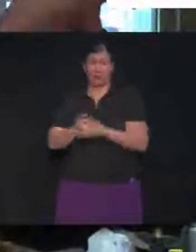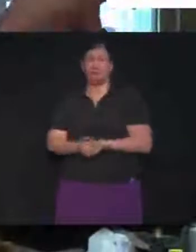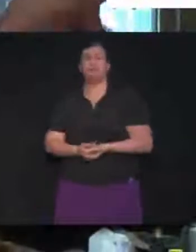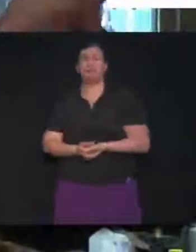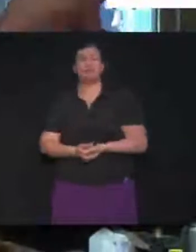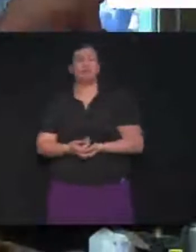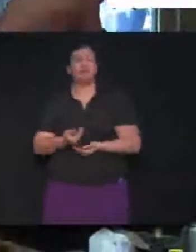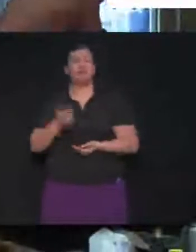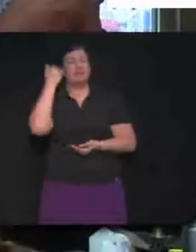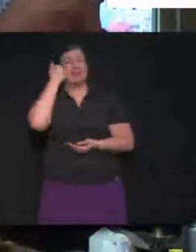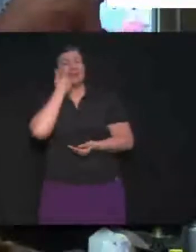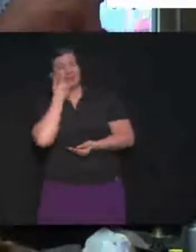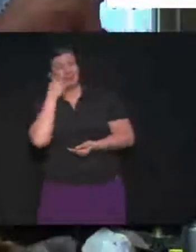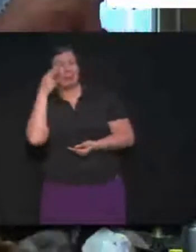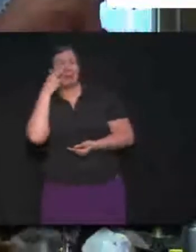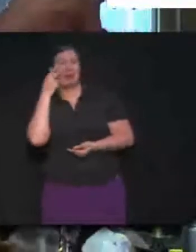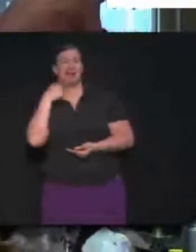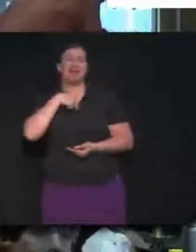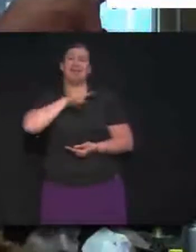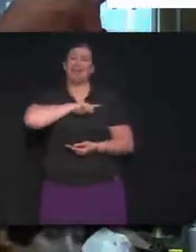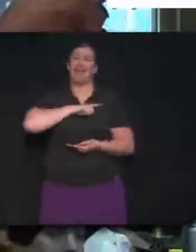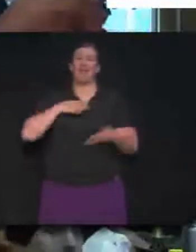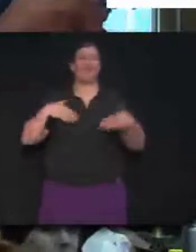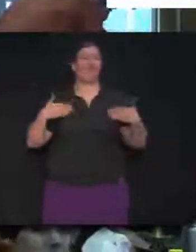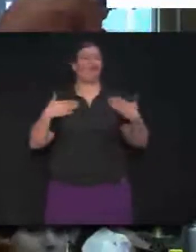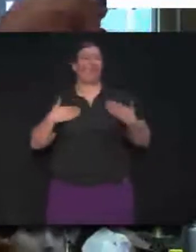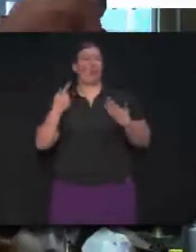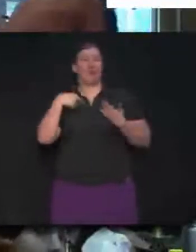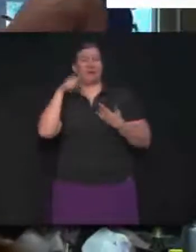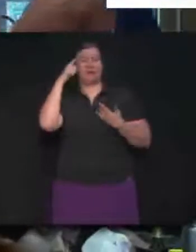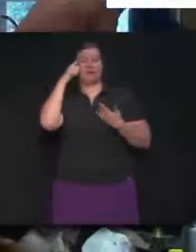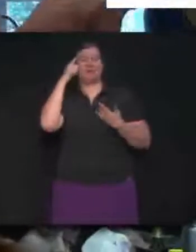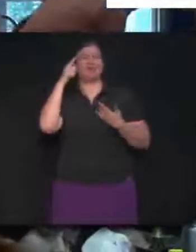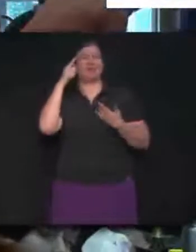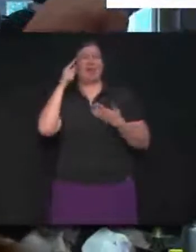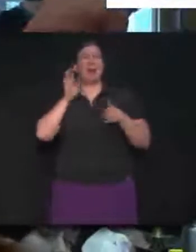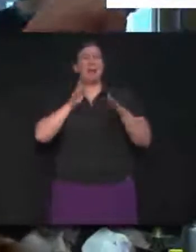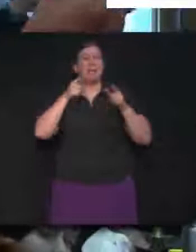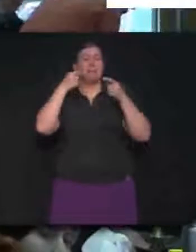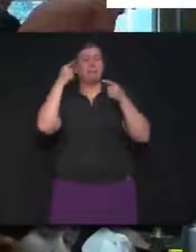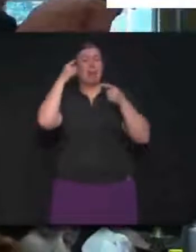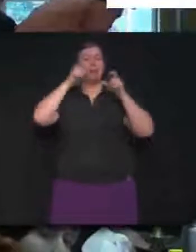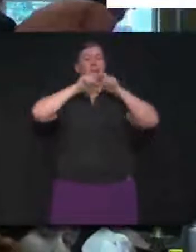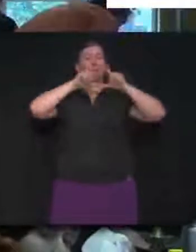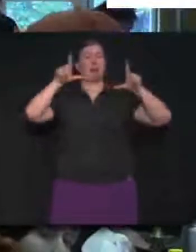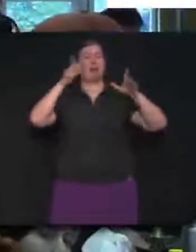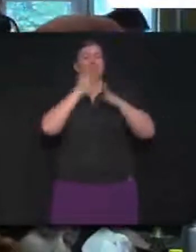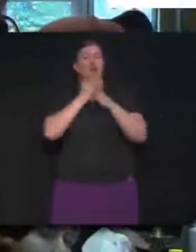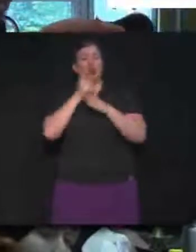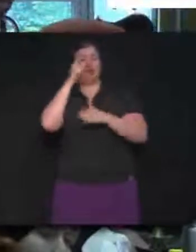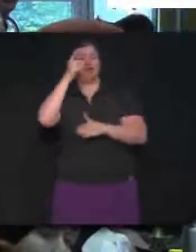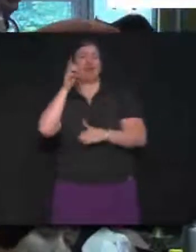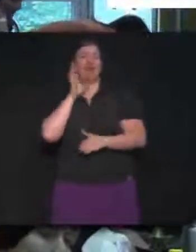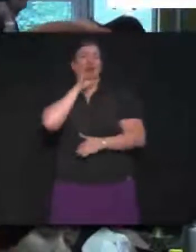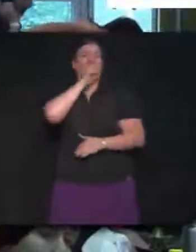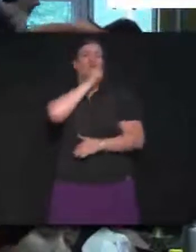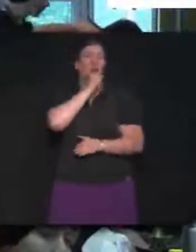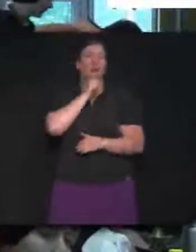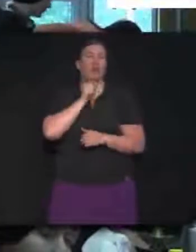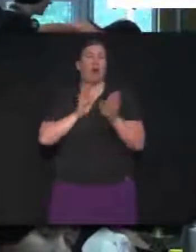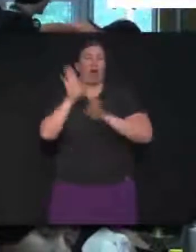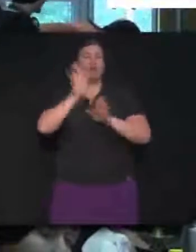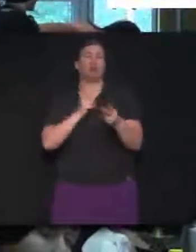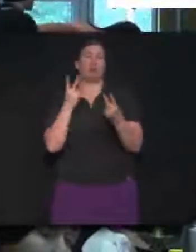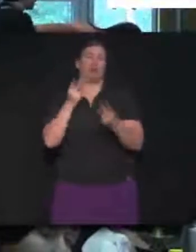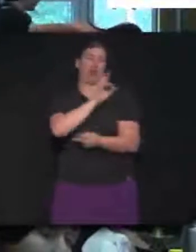gefreut dass wir bei Meinungsbild gesehen haben dass uns die anonyme Beteiligung an den politischen Prozess sehr wichtig ist dass Ihr Euch für eine anonyme Abstimmung ausgesprochen